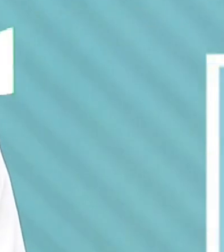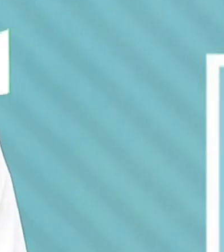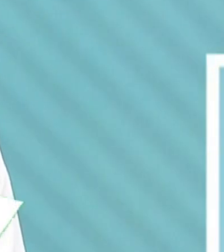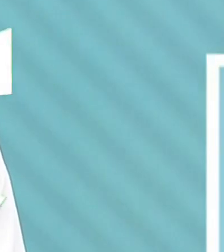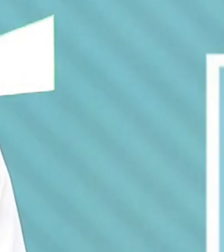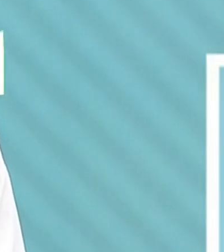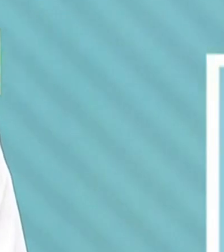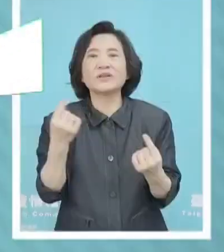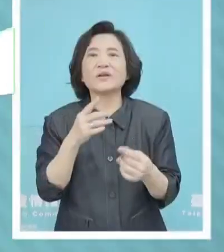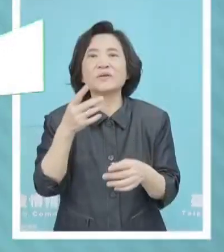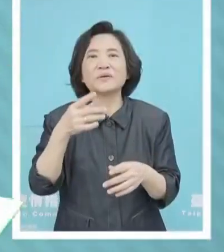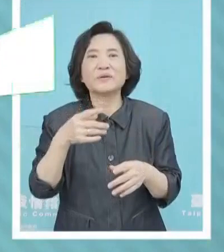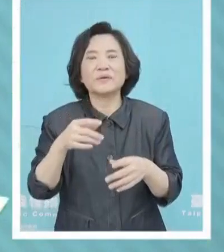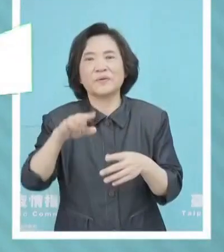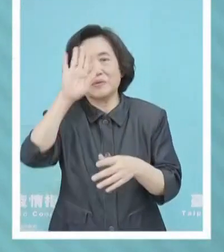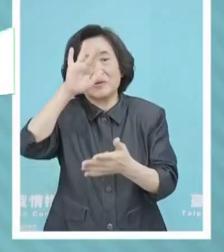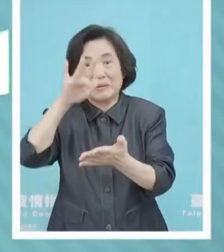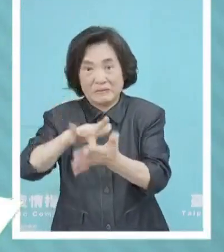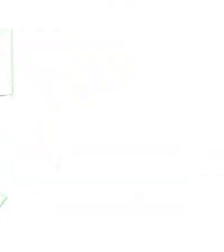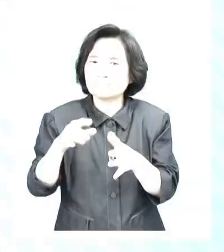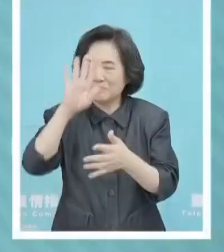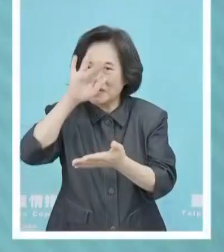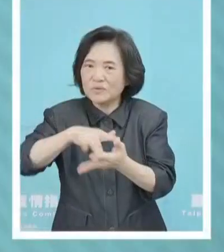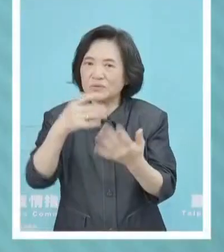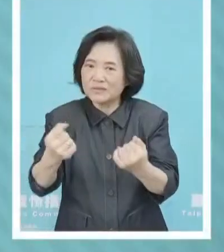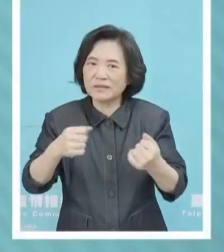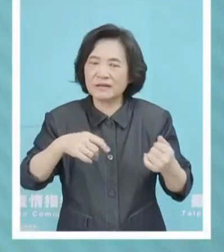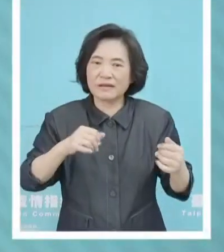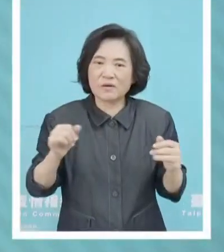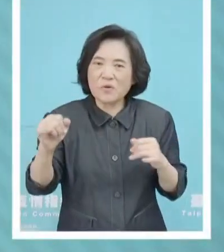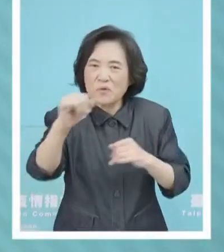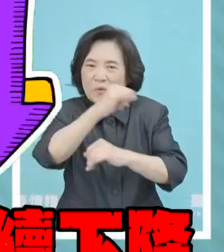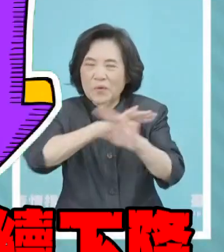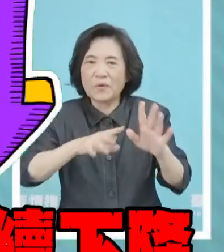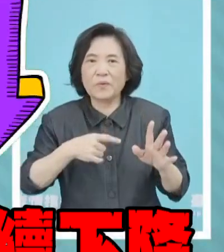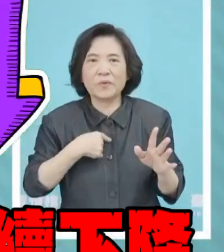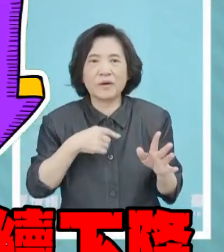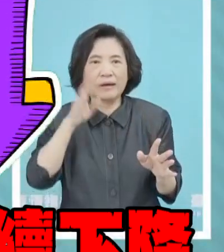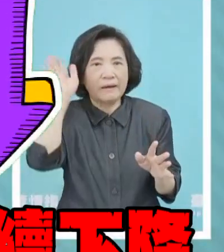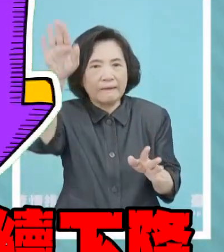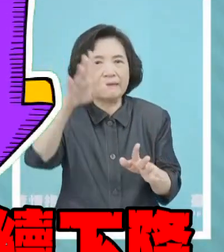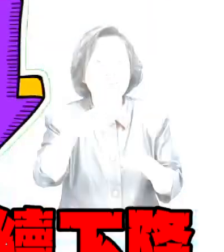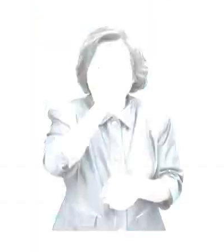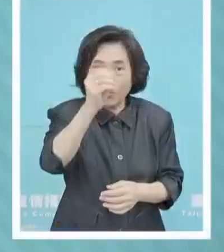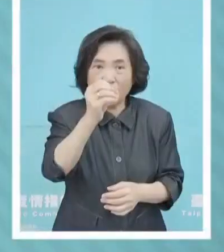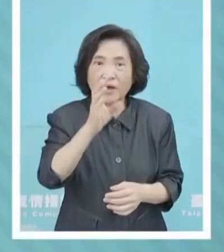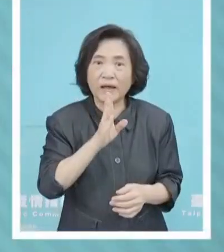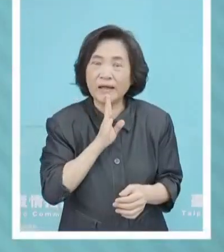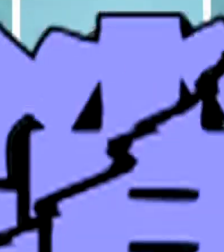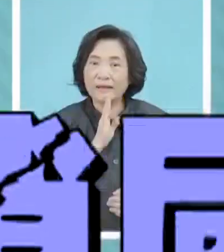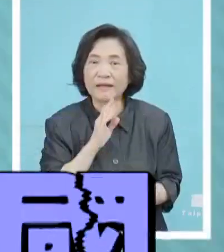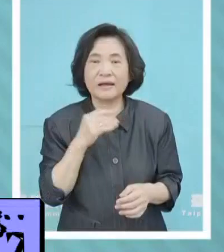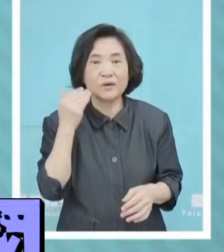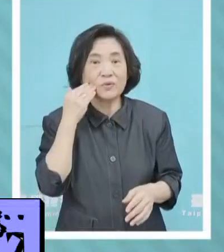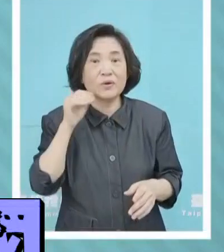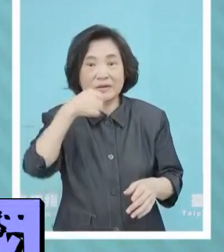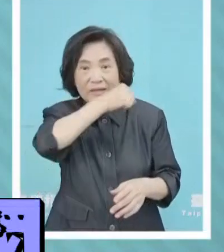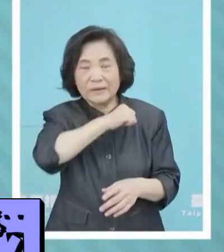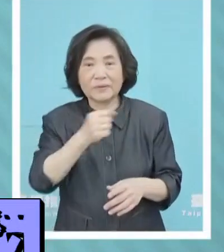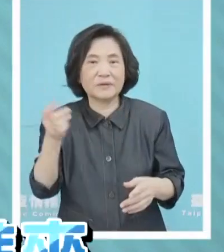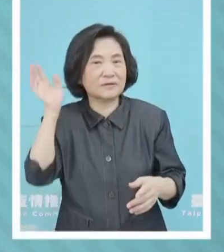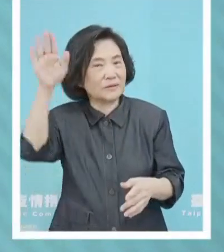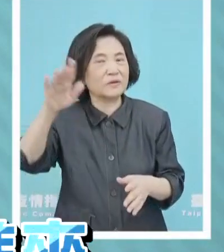与狼共舞了哈，就与疫情共存。我认为这个确诊数会一直继续下降，除非台湾永远锁